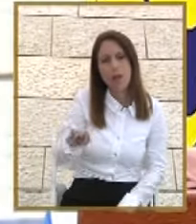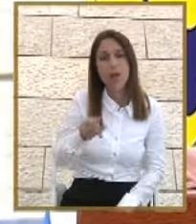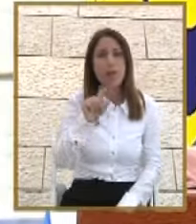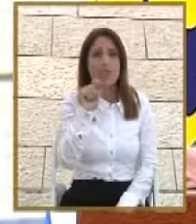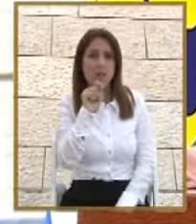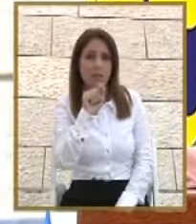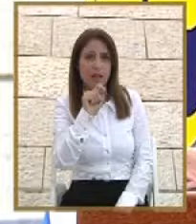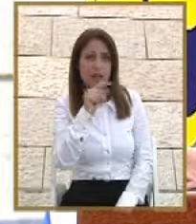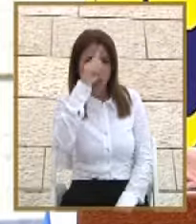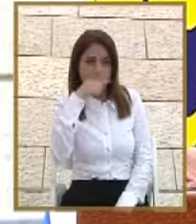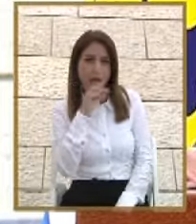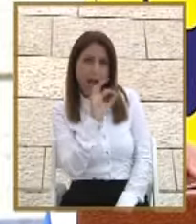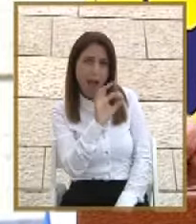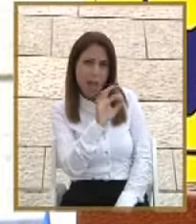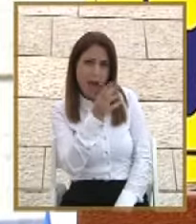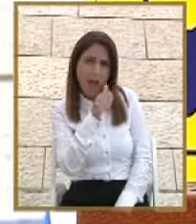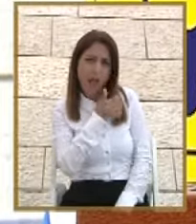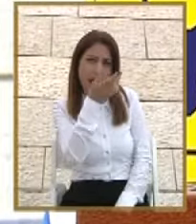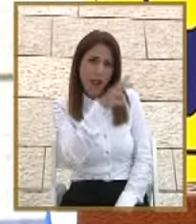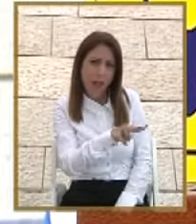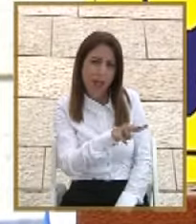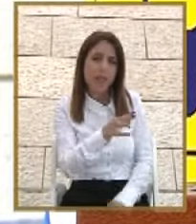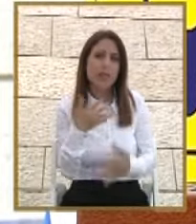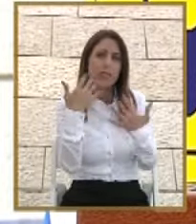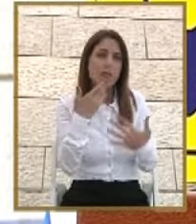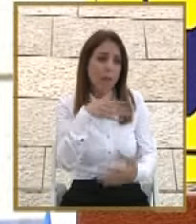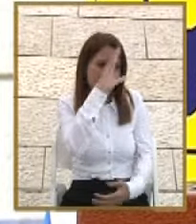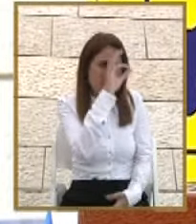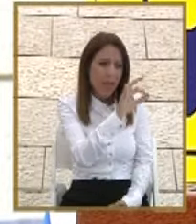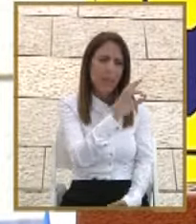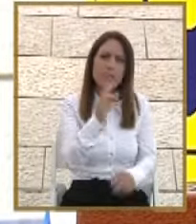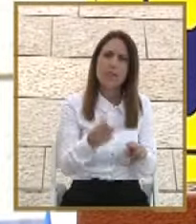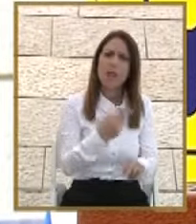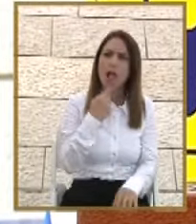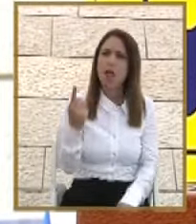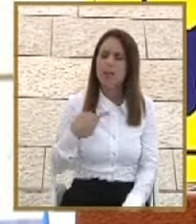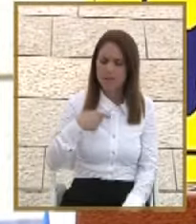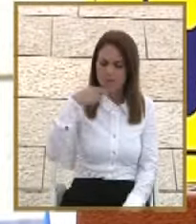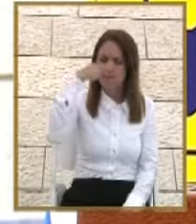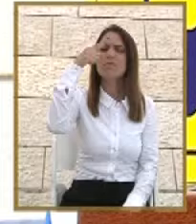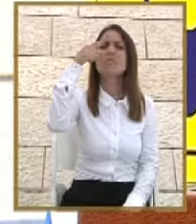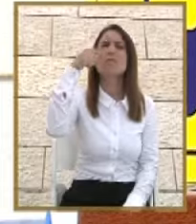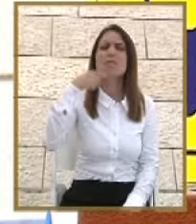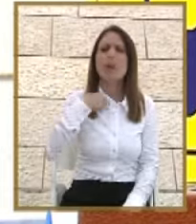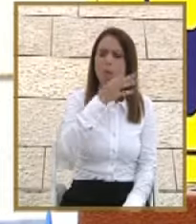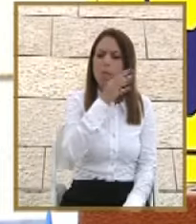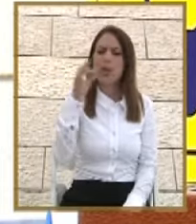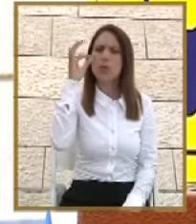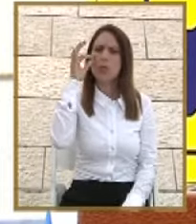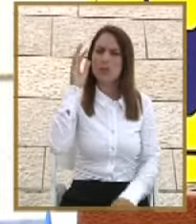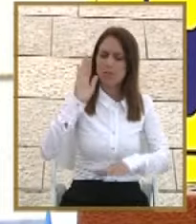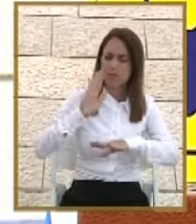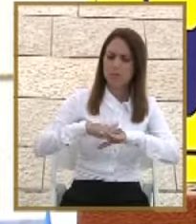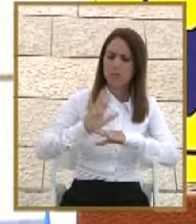תאופיק, אביו של אחמד, סיפר שבנו נהג לומר, אני גאה להיות בדואי